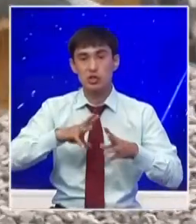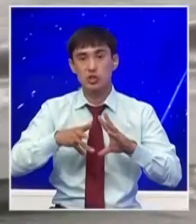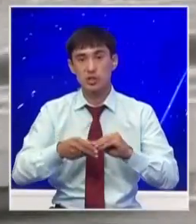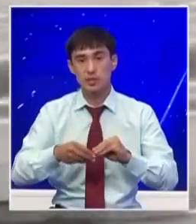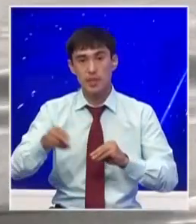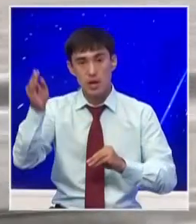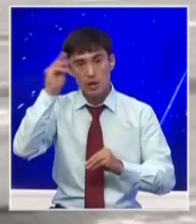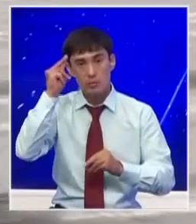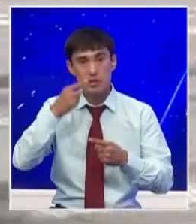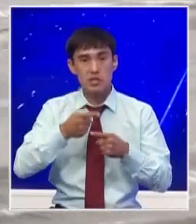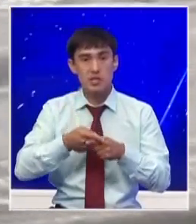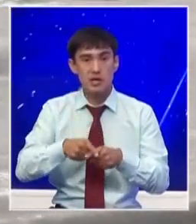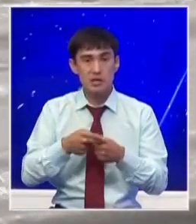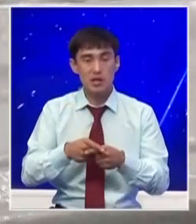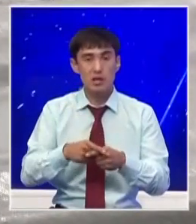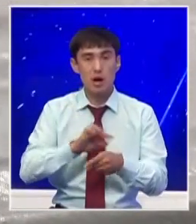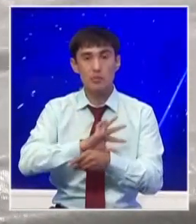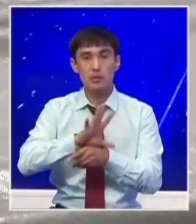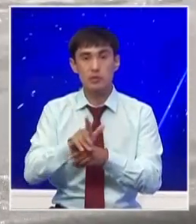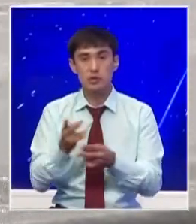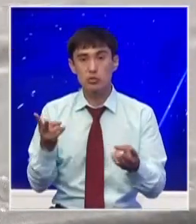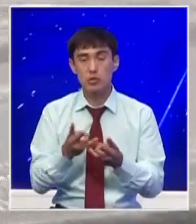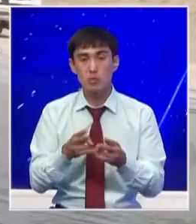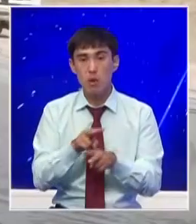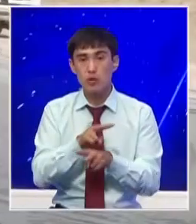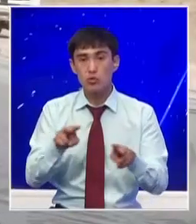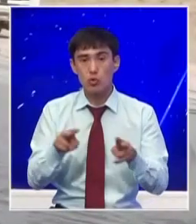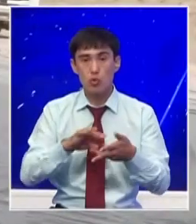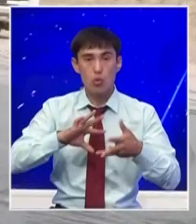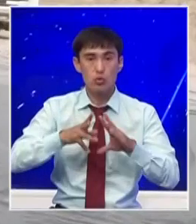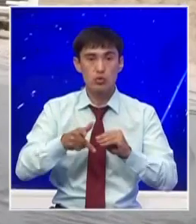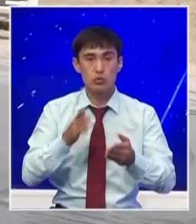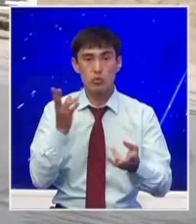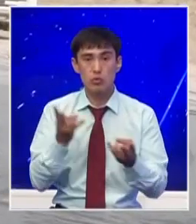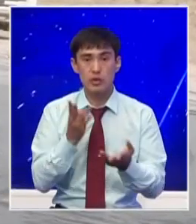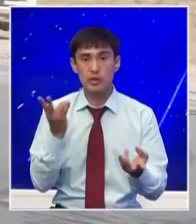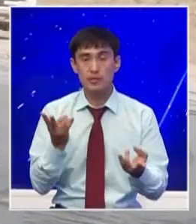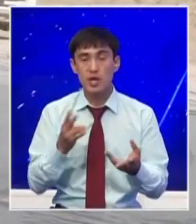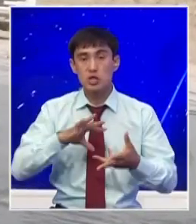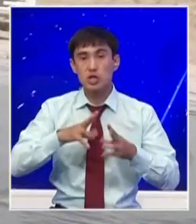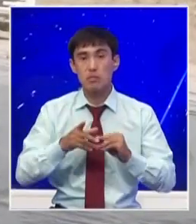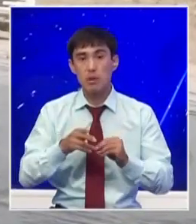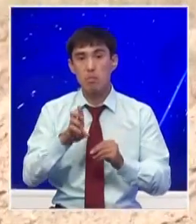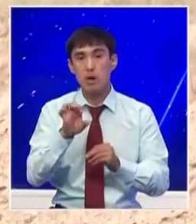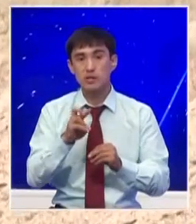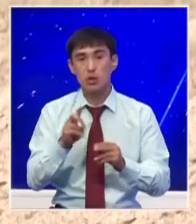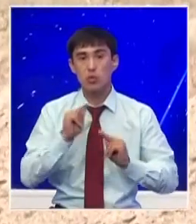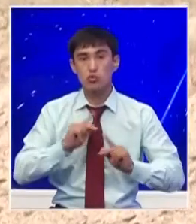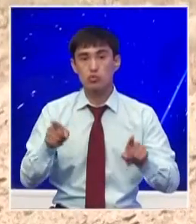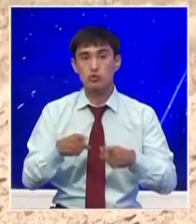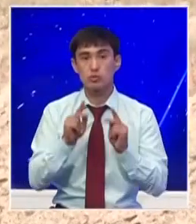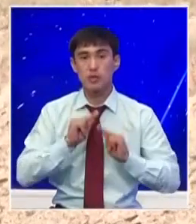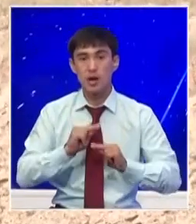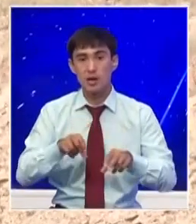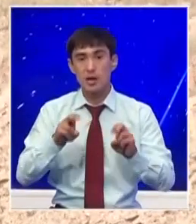зерттеулердің нәтижелері ғылыми-техникалық қамтамасыз ету мен мониторингтің қорытындысы болуы керек. Жалпы база құру